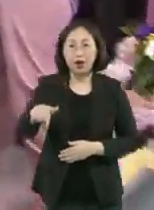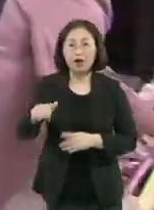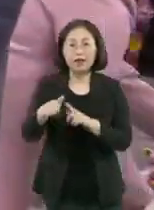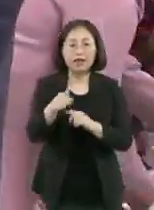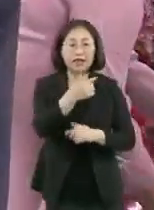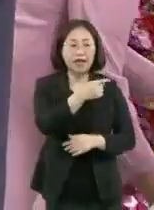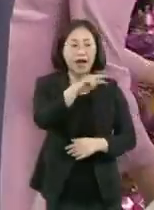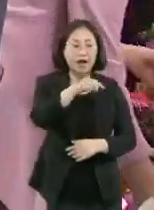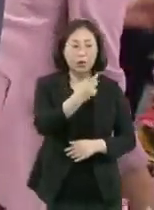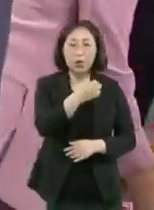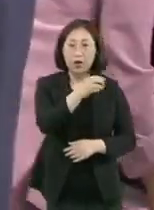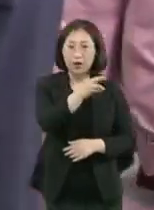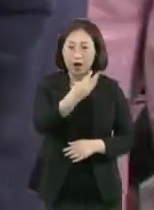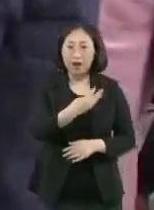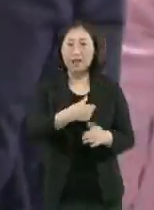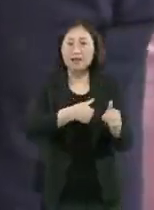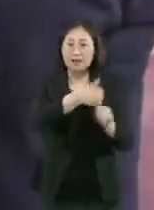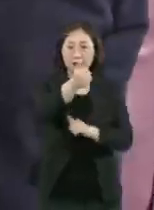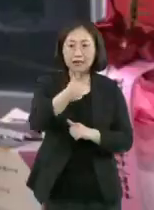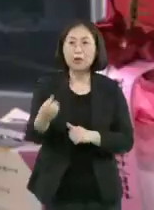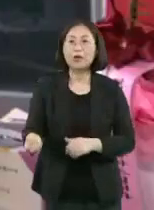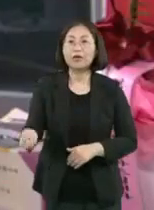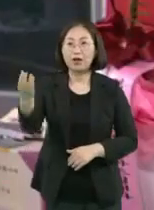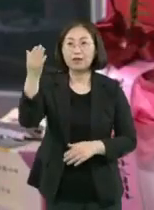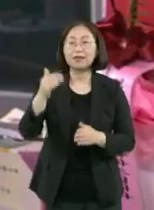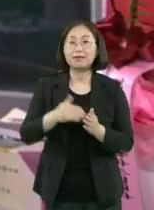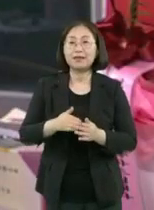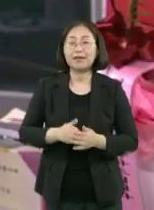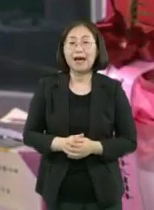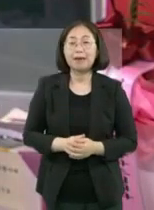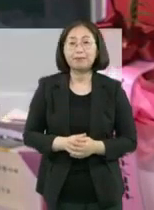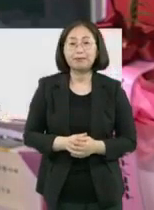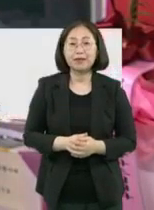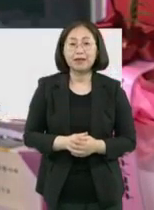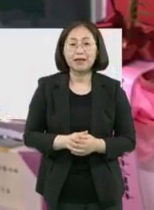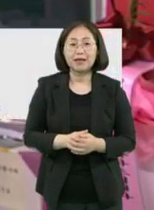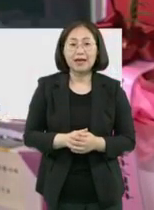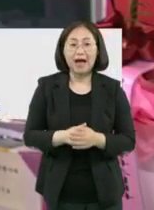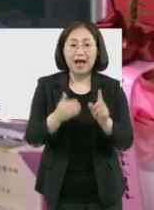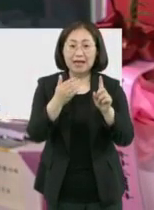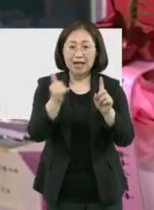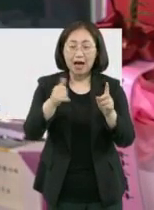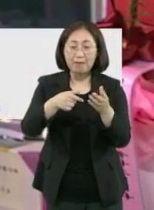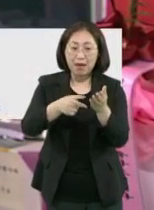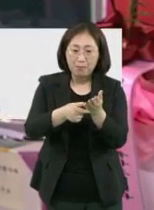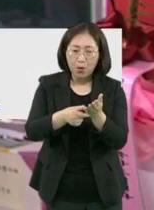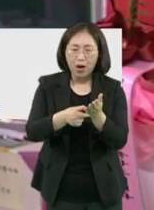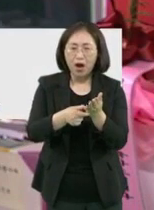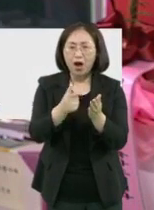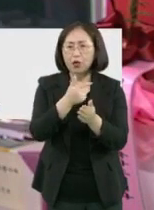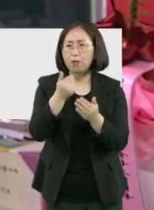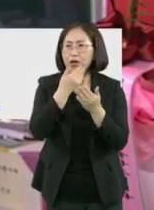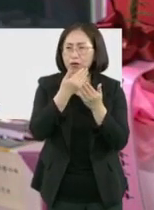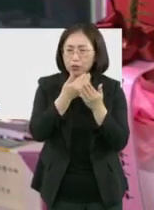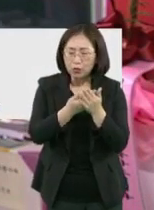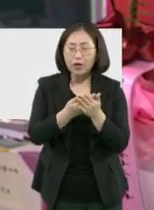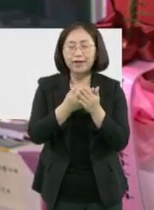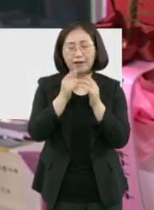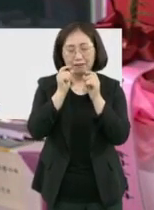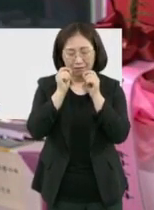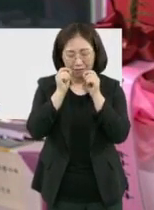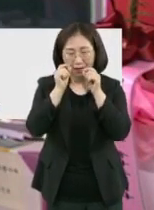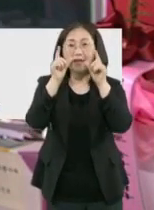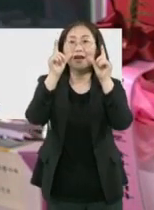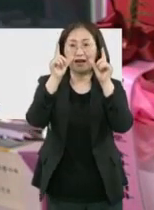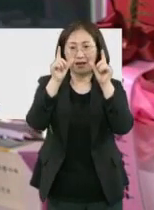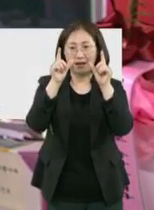후보를 누르고 금배지를 달았습니다. 한 표의 무게가 얼마나 무거운지에 대해서